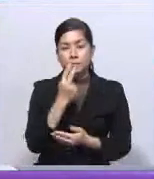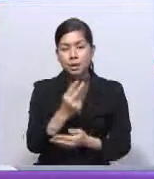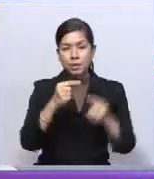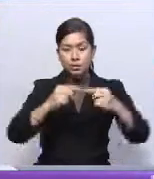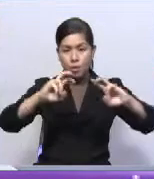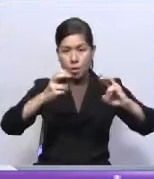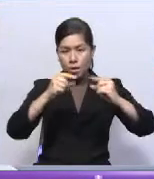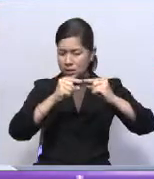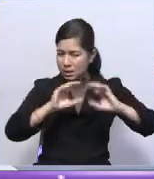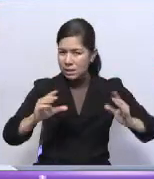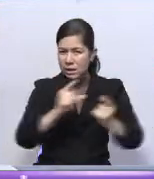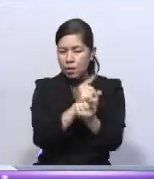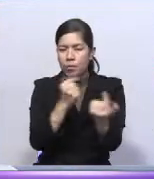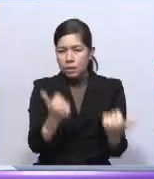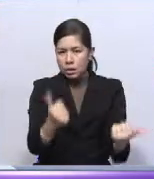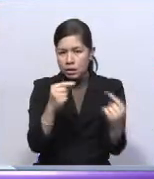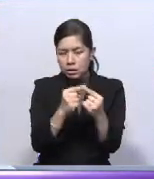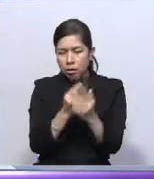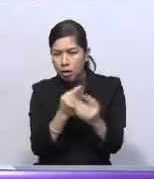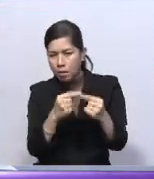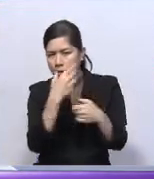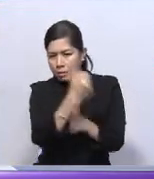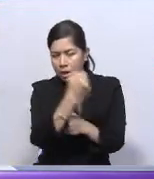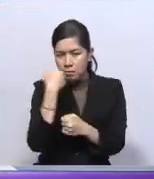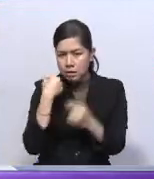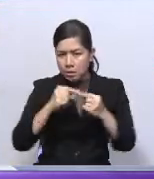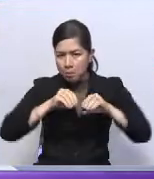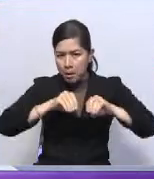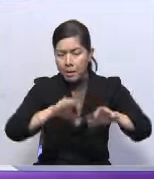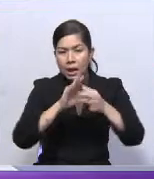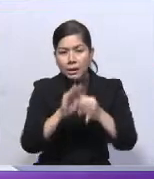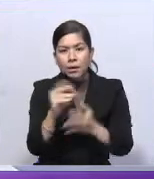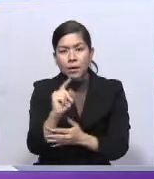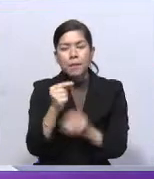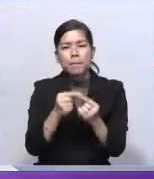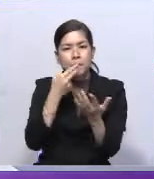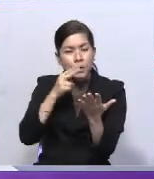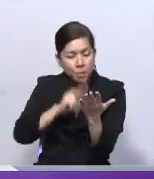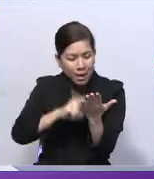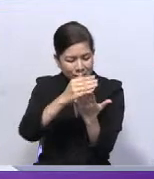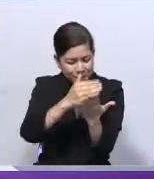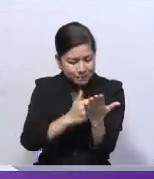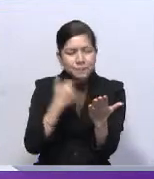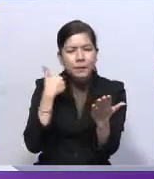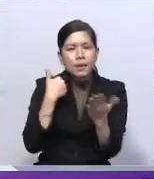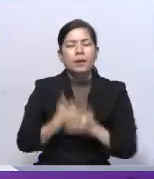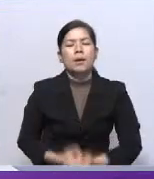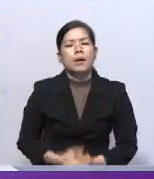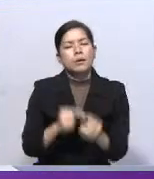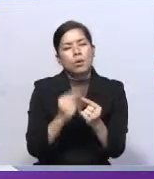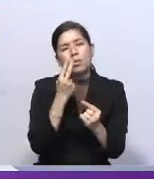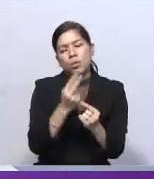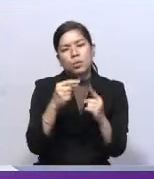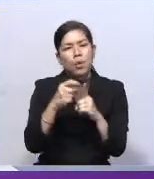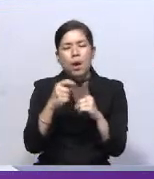ไปดูอีกหนึ่งประเด็นที่สังคมให้ความสนใจณขณะนี้แล้วก็มีการเผยแพร่กันก็คือเกี่ยวกับเรื่องของหนังสือราชการที่มันหลุดออกมาเนี่ยแหละค่ะแล้วก็มีถ้อยคํา